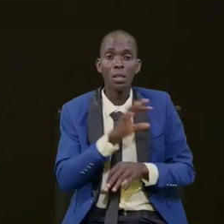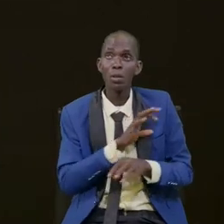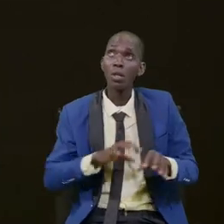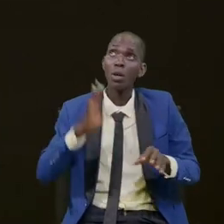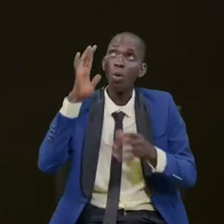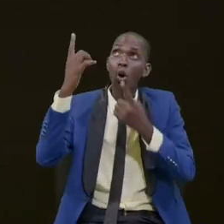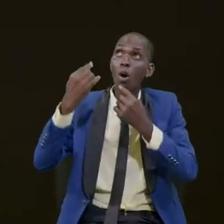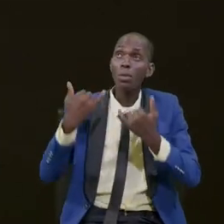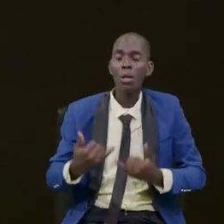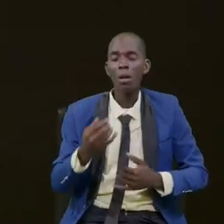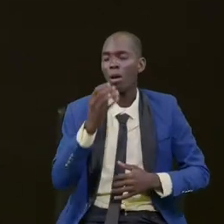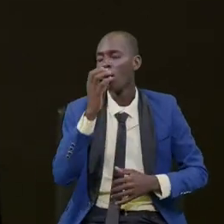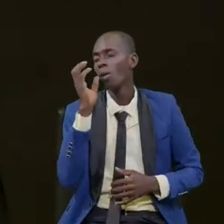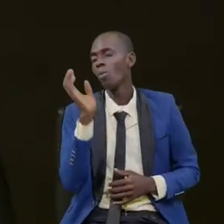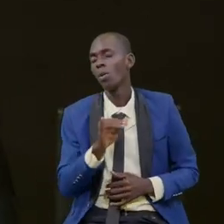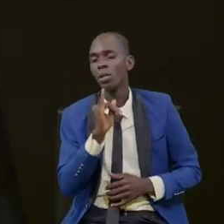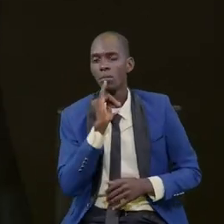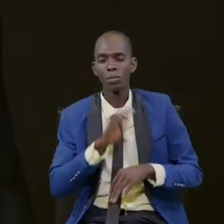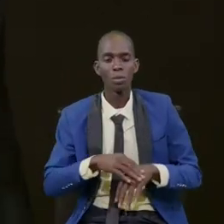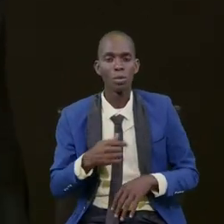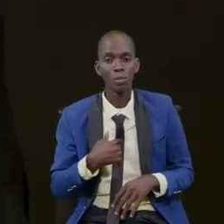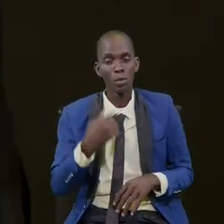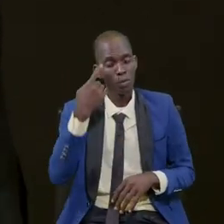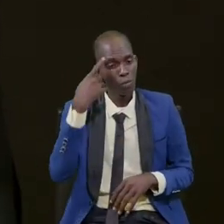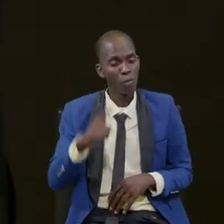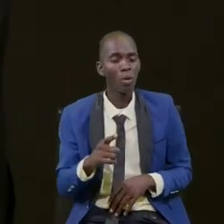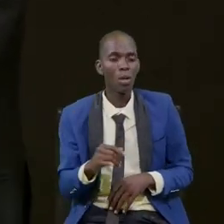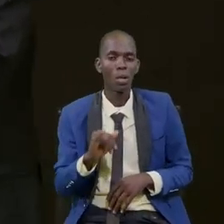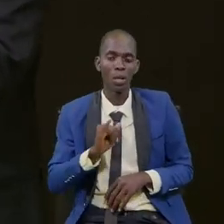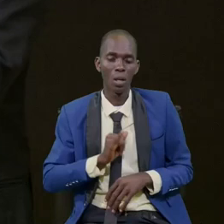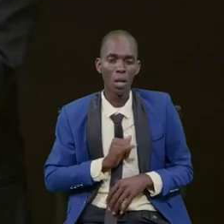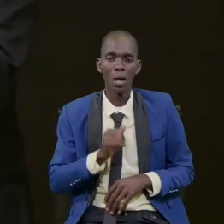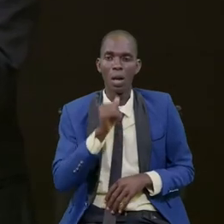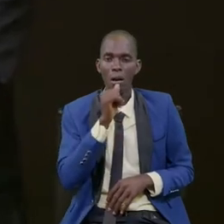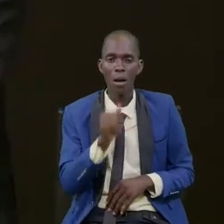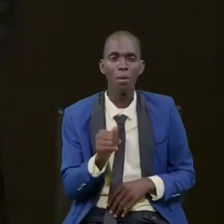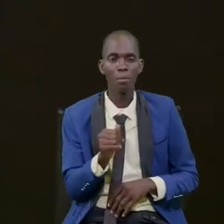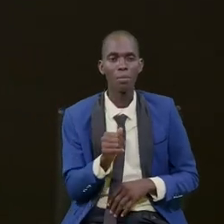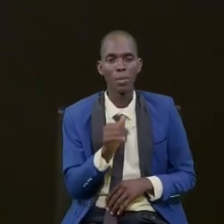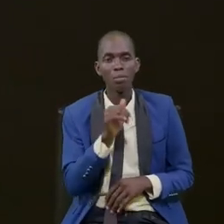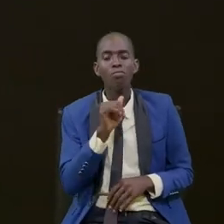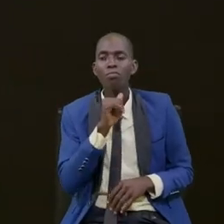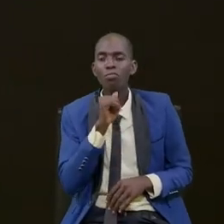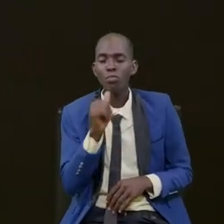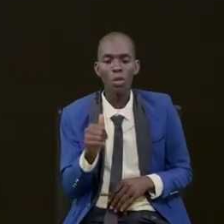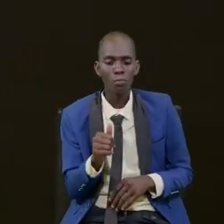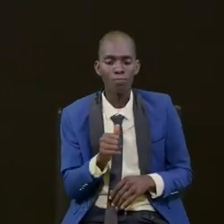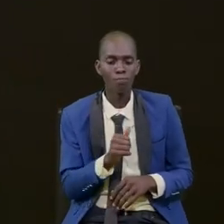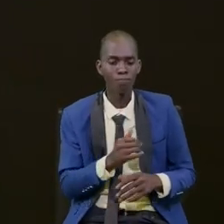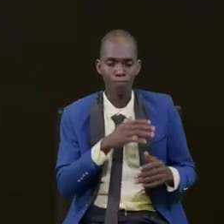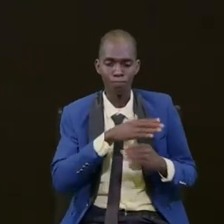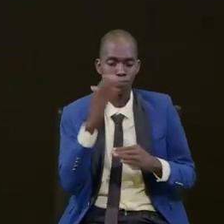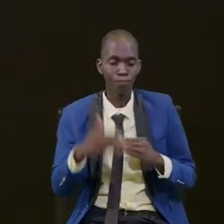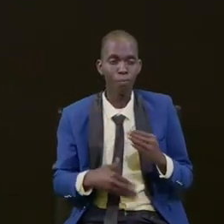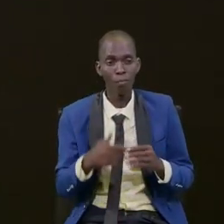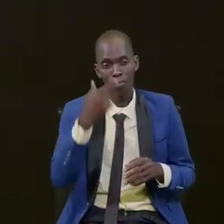imprudentes sont là, malheur à moi. Je suis perdu, car je